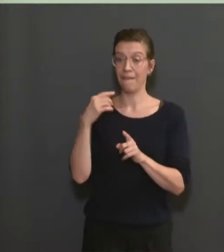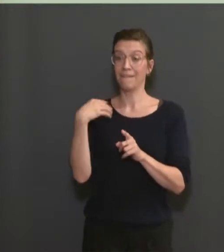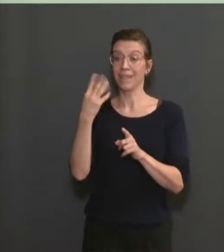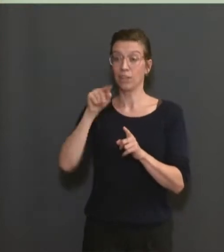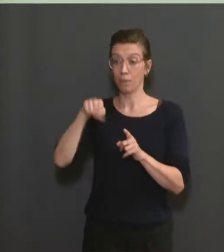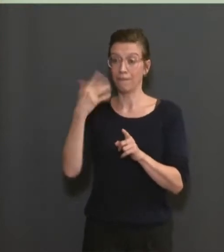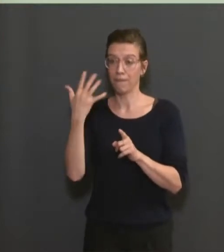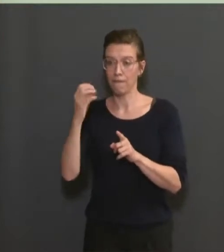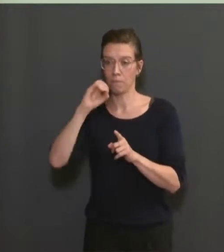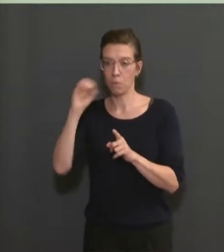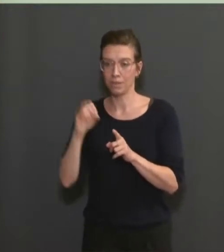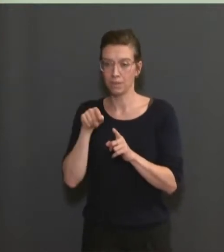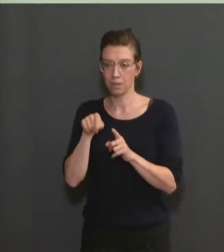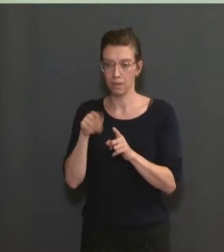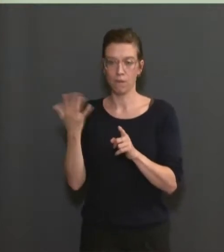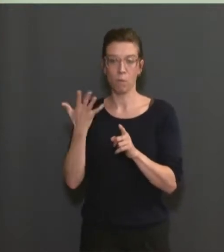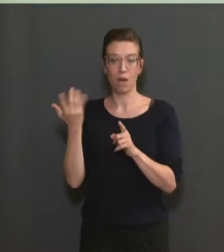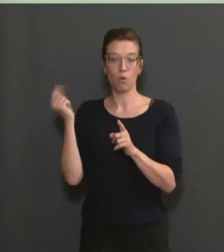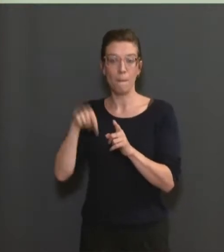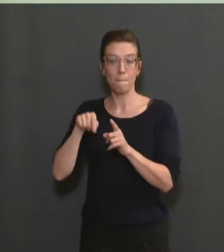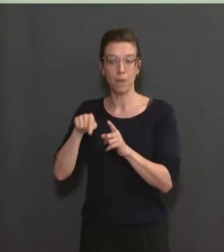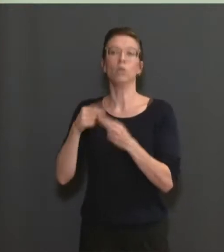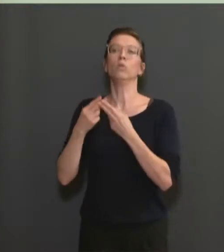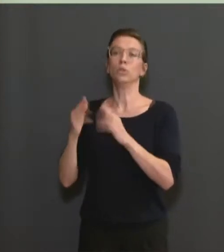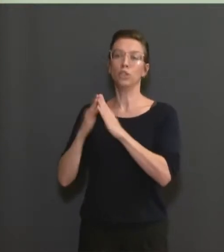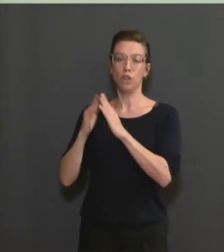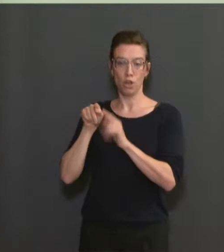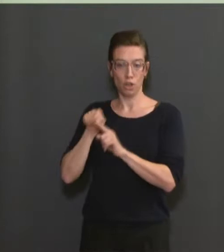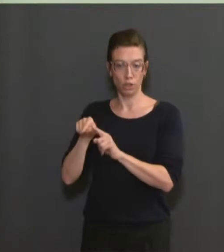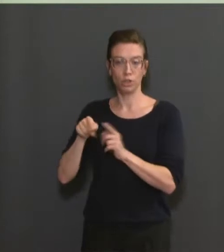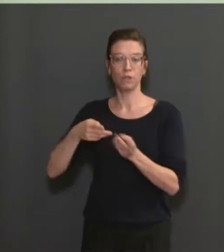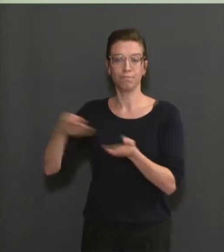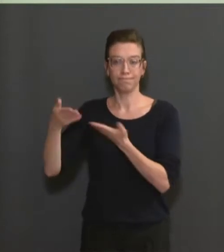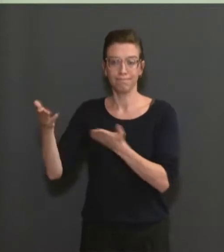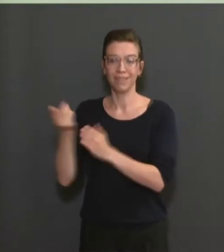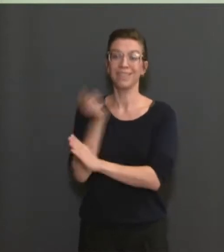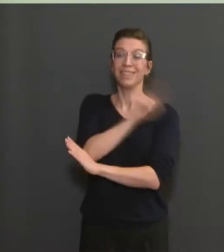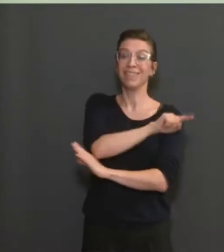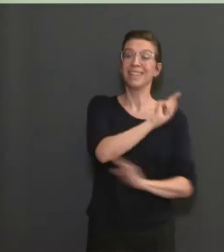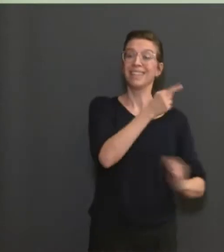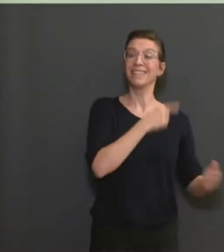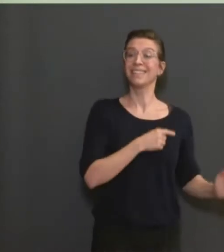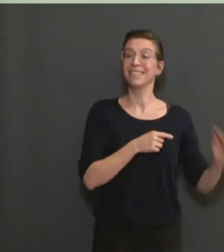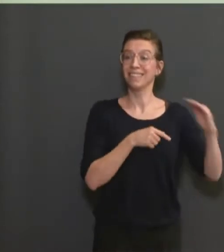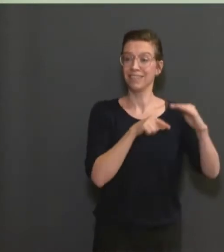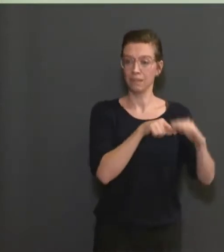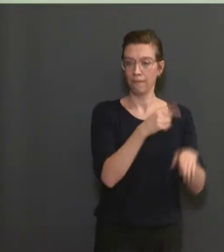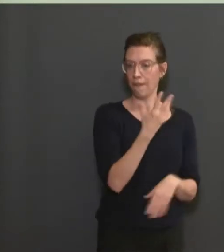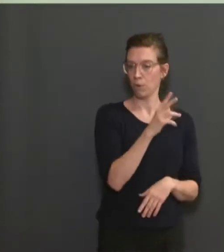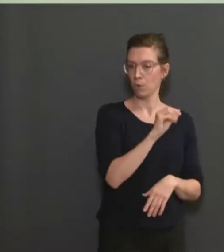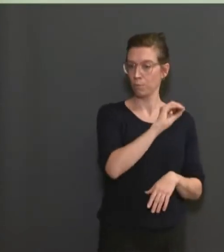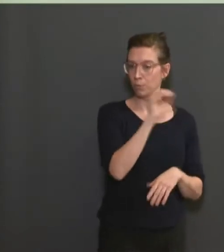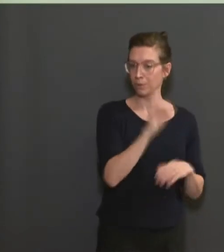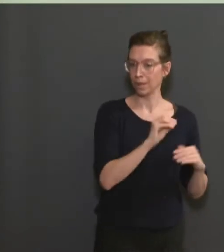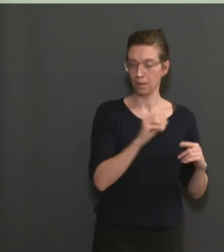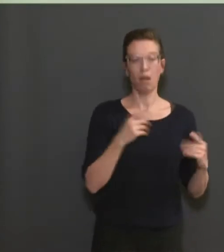woonzorgcentrum. Tijdens de eerste golf was dat 25%. Dat is dus aanzienlijk minder.